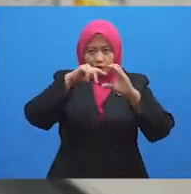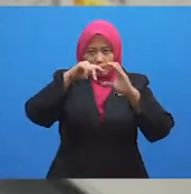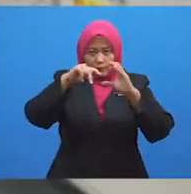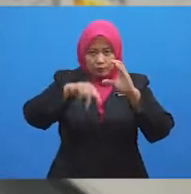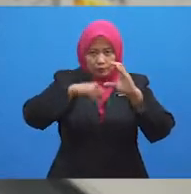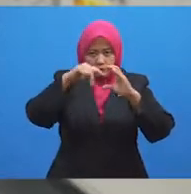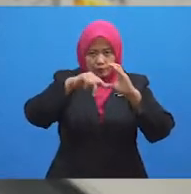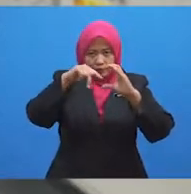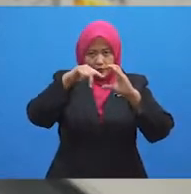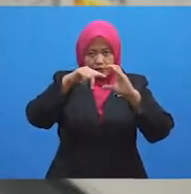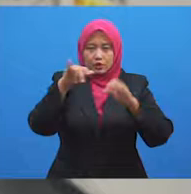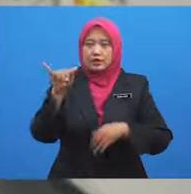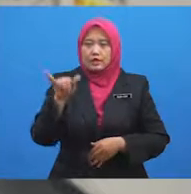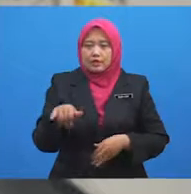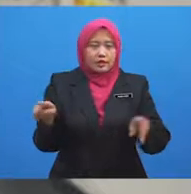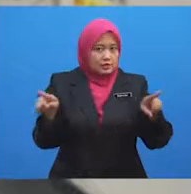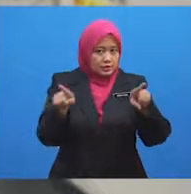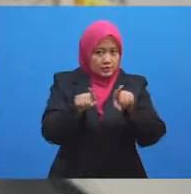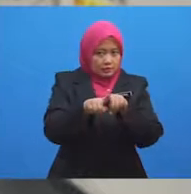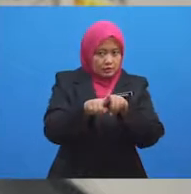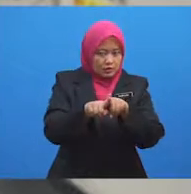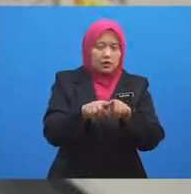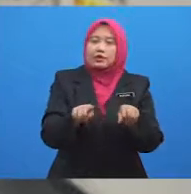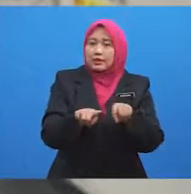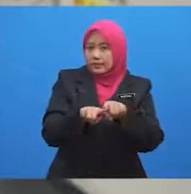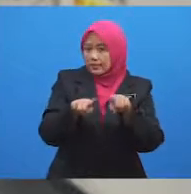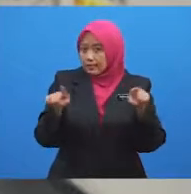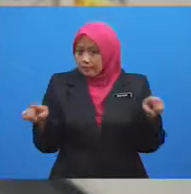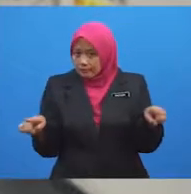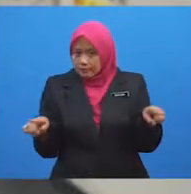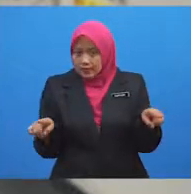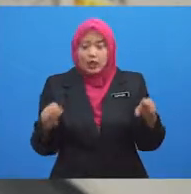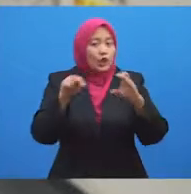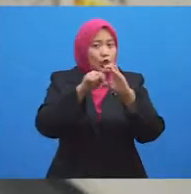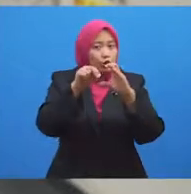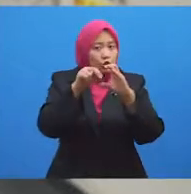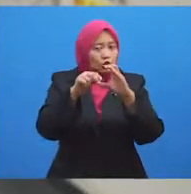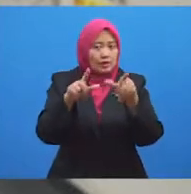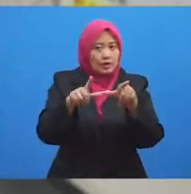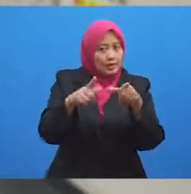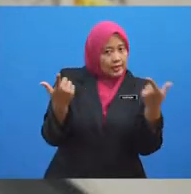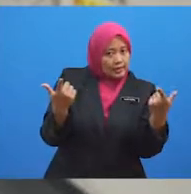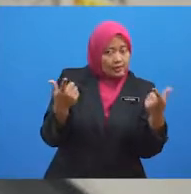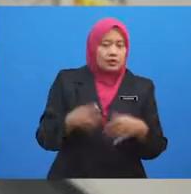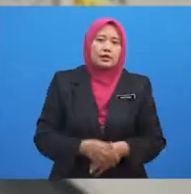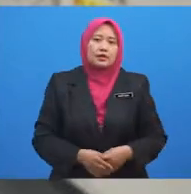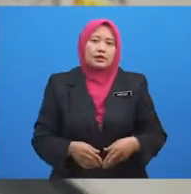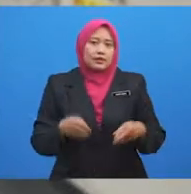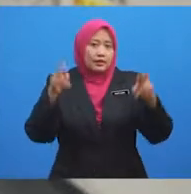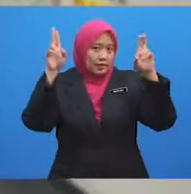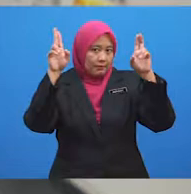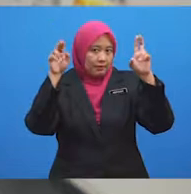yang berlainan. Atom-atom ini dikenal sebagai isotop.